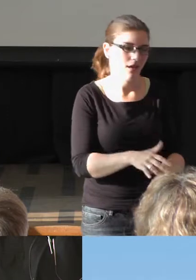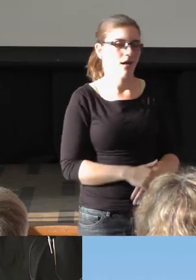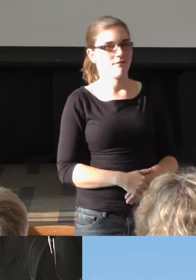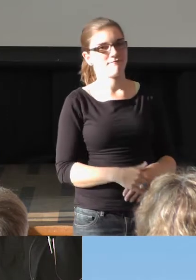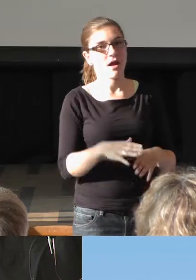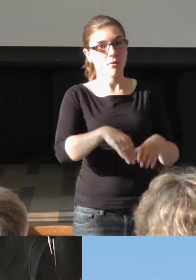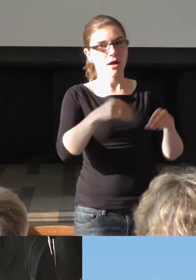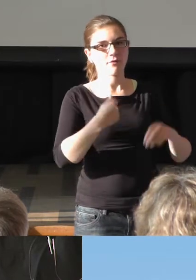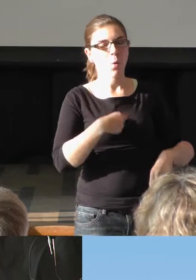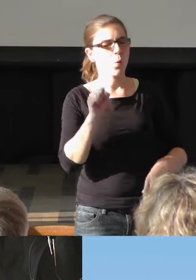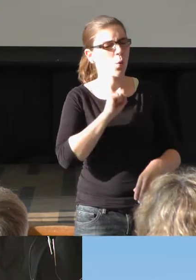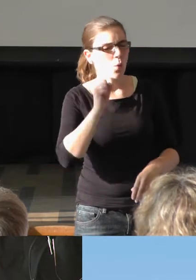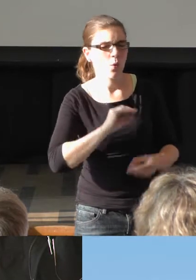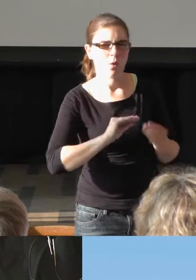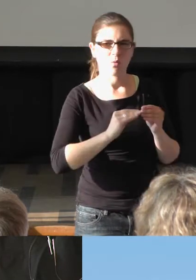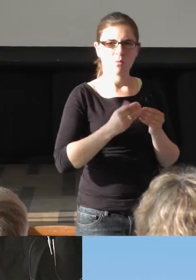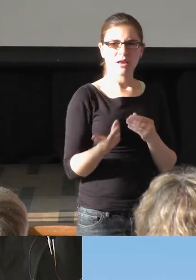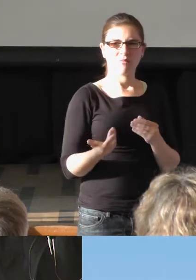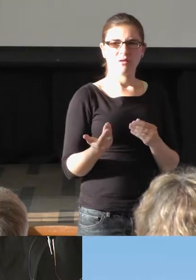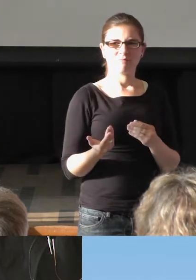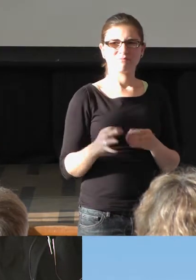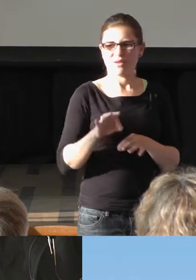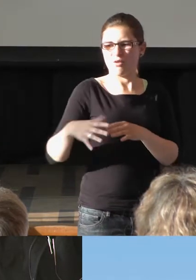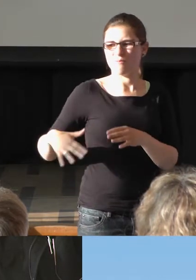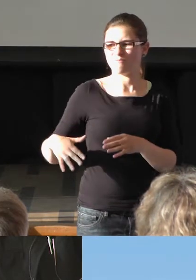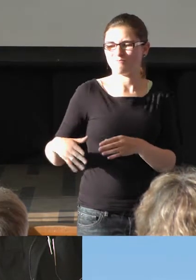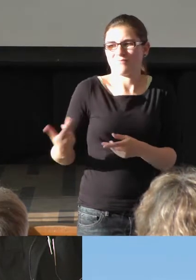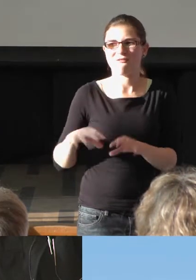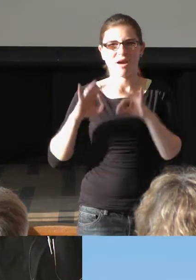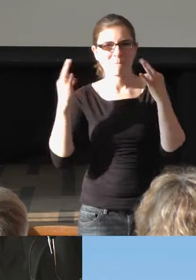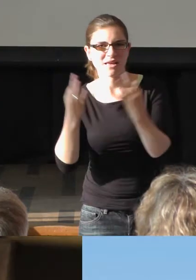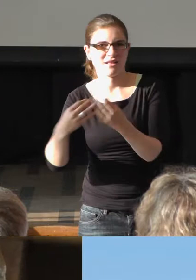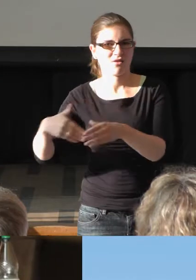massive Probleme bereitet, nicht nur mir, sondern auch der Umgebung, speziell meiner Frau.